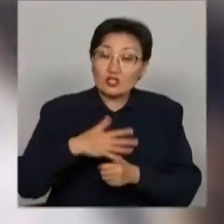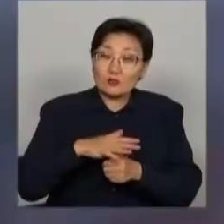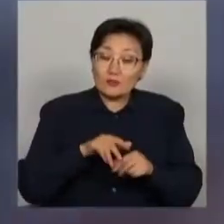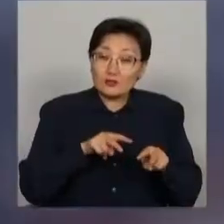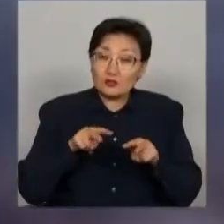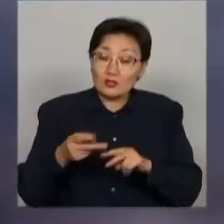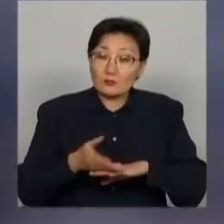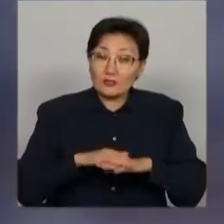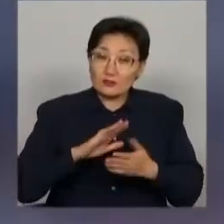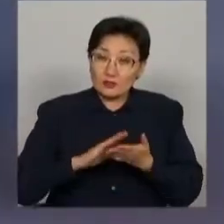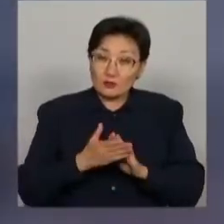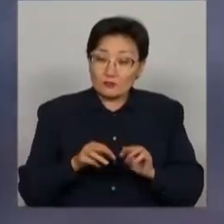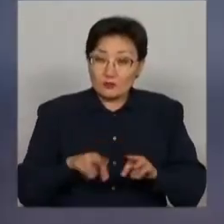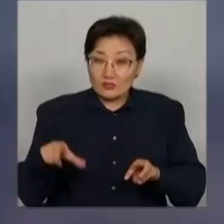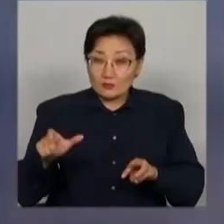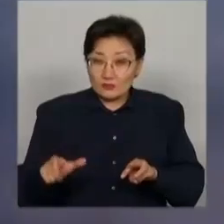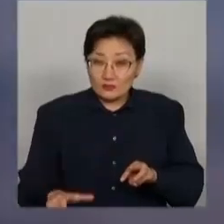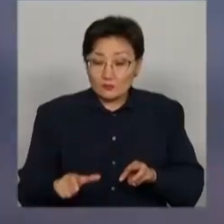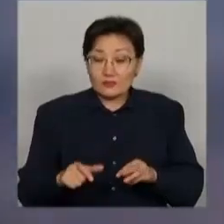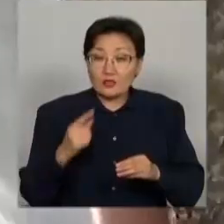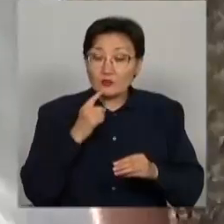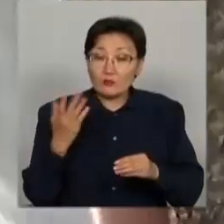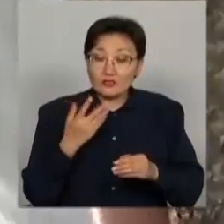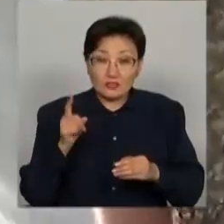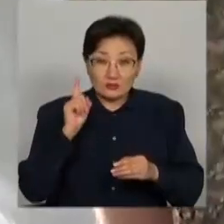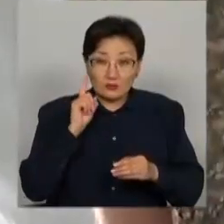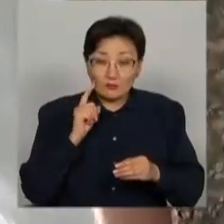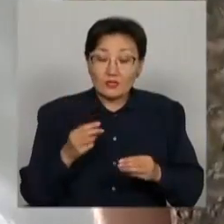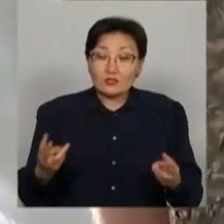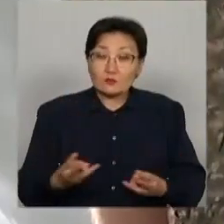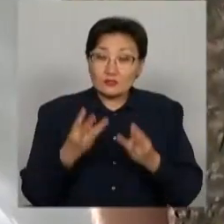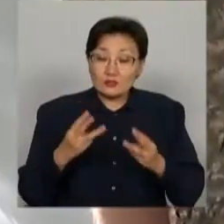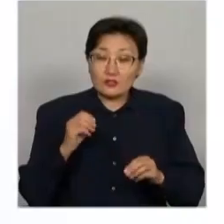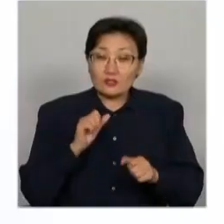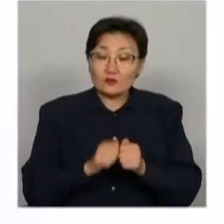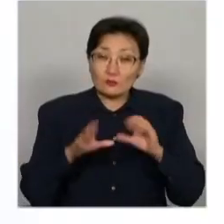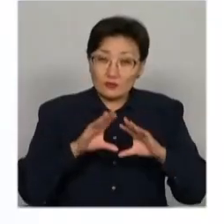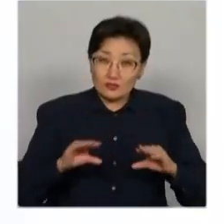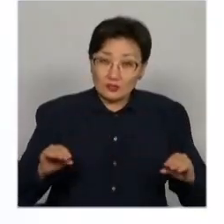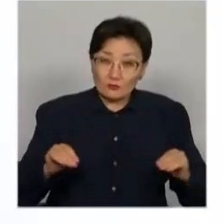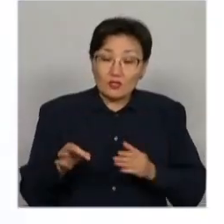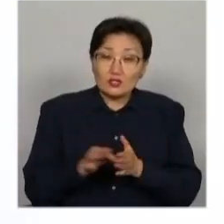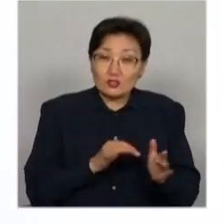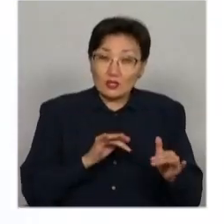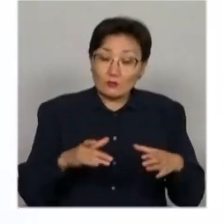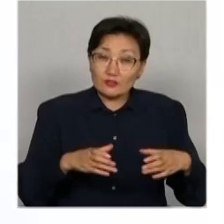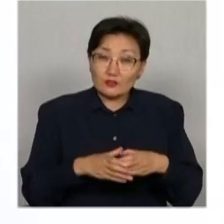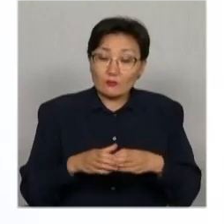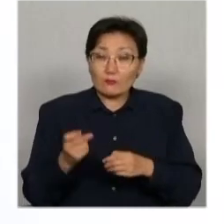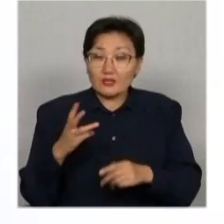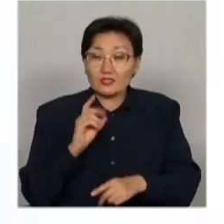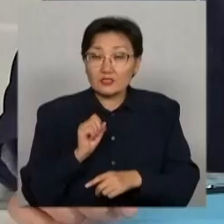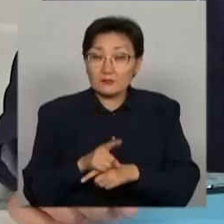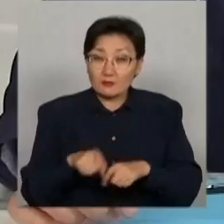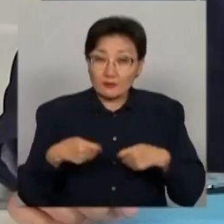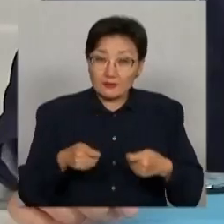шықты. Төтенше жағдайлар министрі Юрий Ильиннің баяндамасын тыңдады. Қызыл жалынды жылдам сөндіру үшін шұғыл әрекет ету штабына бірқатар тапсырма